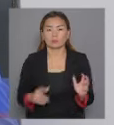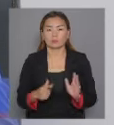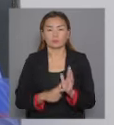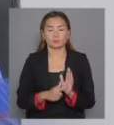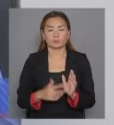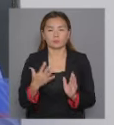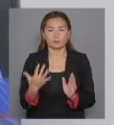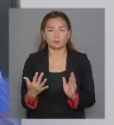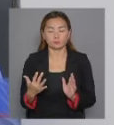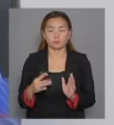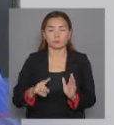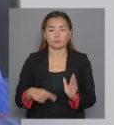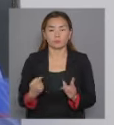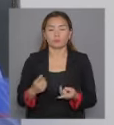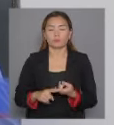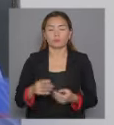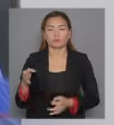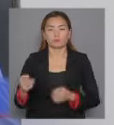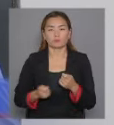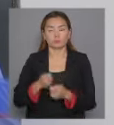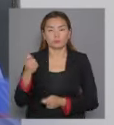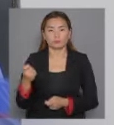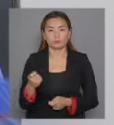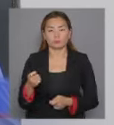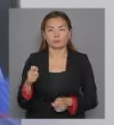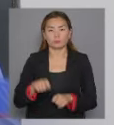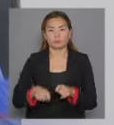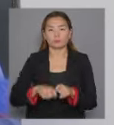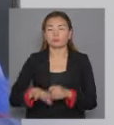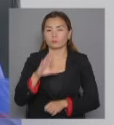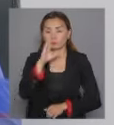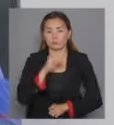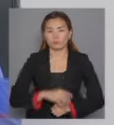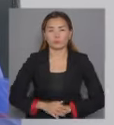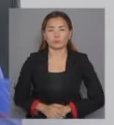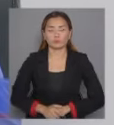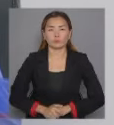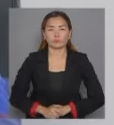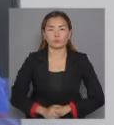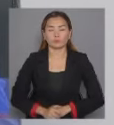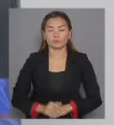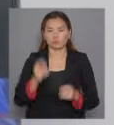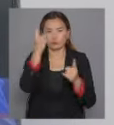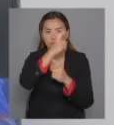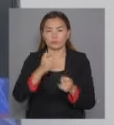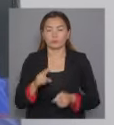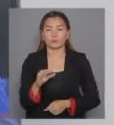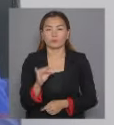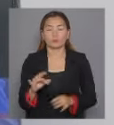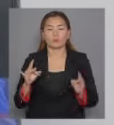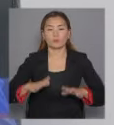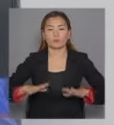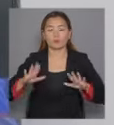75-ші бабына сәйкес біздер іс қозғауға мәжбүрміз. Соны ескерткім келеді, әсіресе кафе, ресторан